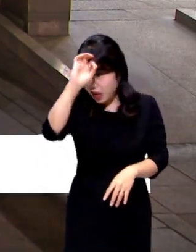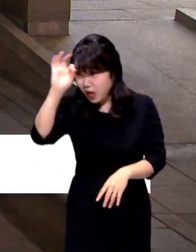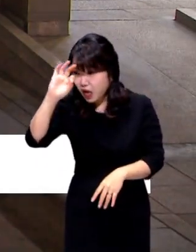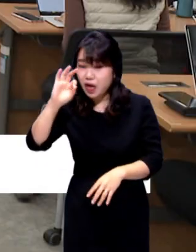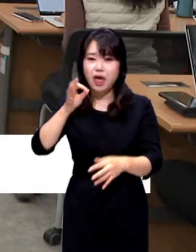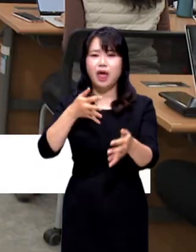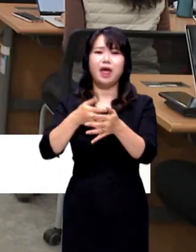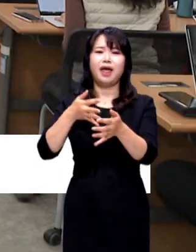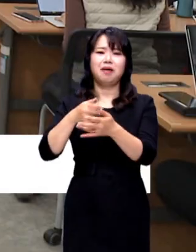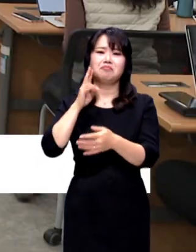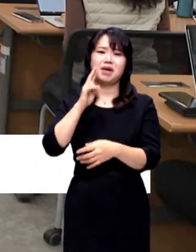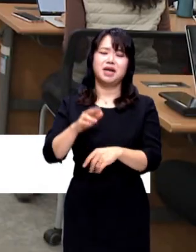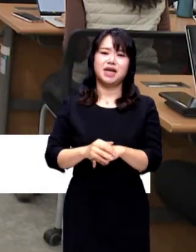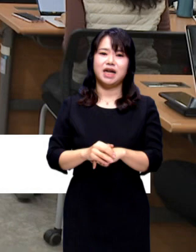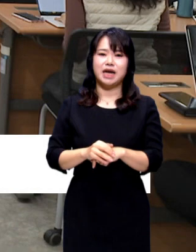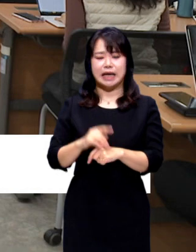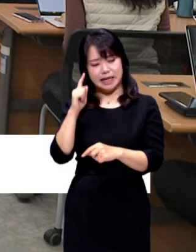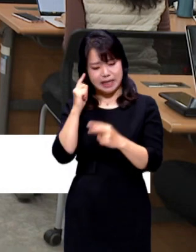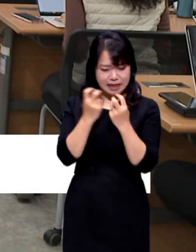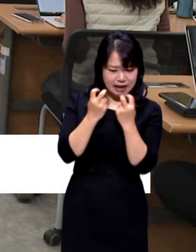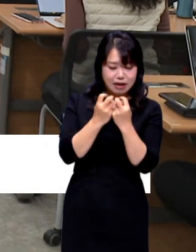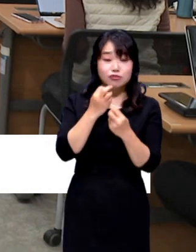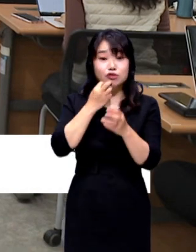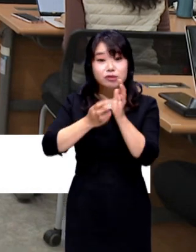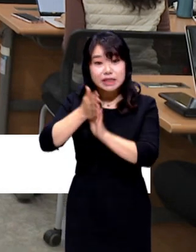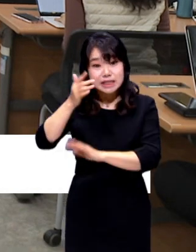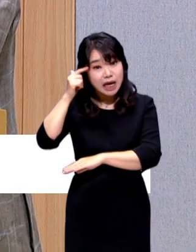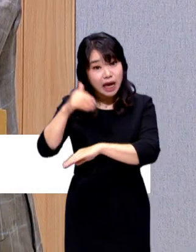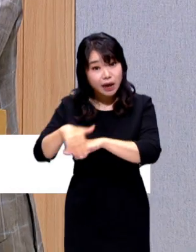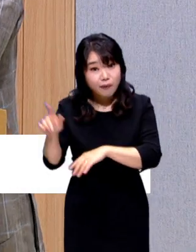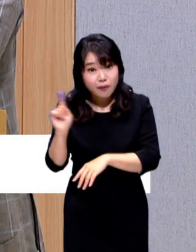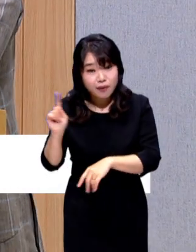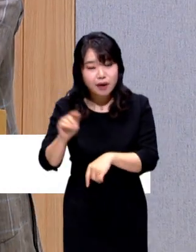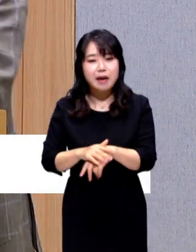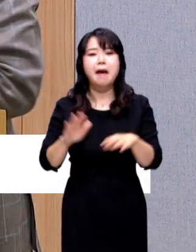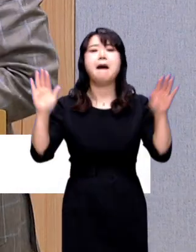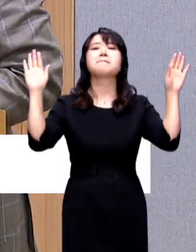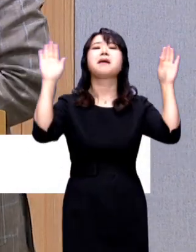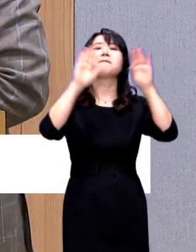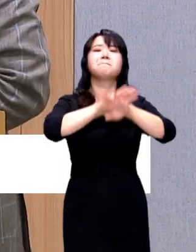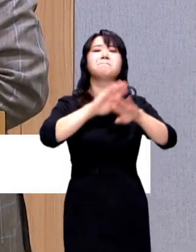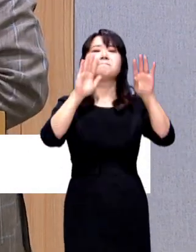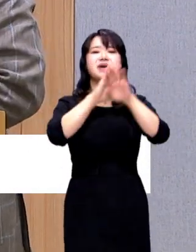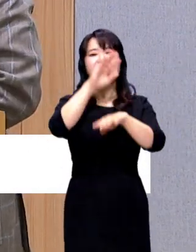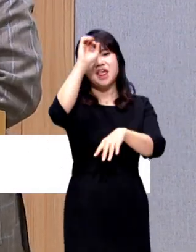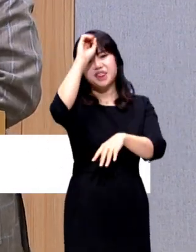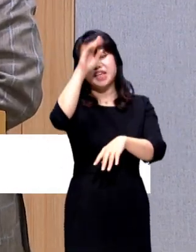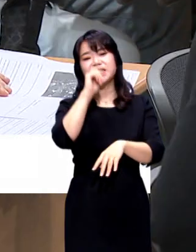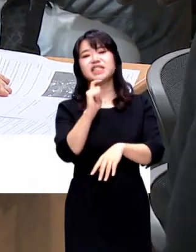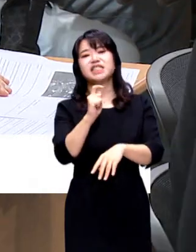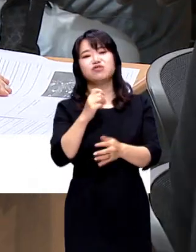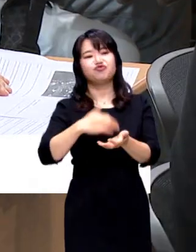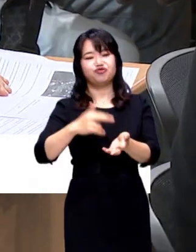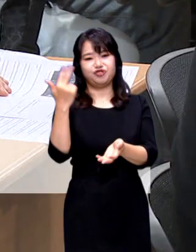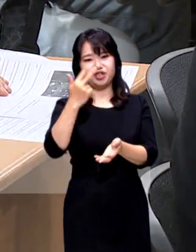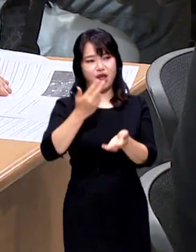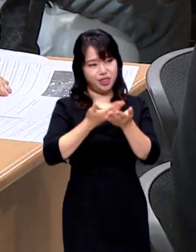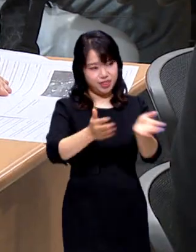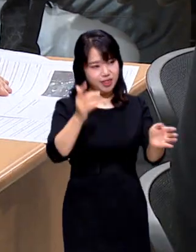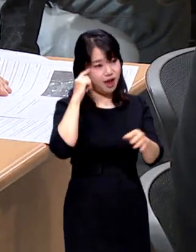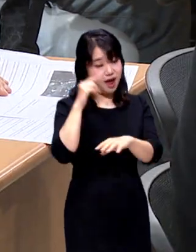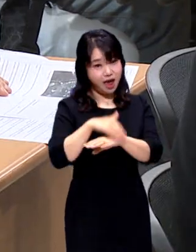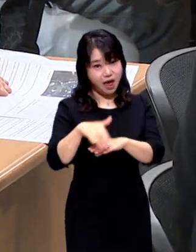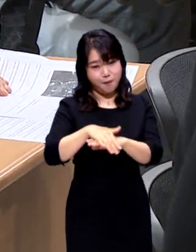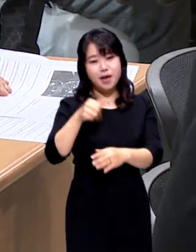전망됩니다. 그래서 서울시가 대책을 내놨습니다. 심야 시간대 택시 7천 대를 추가로 공급하겠다고